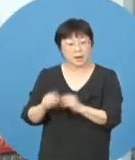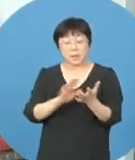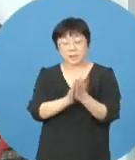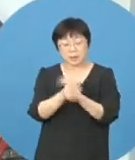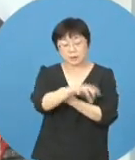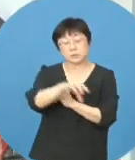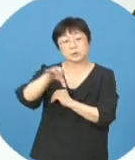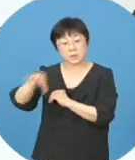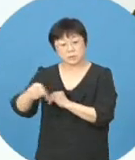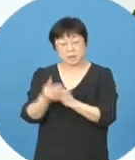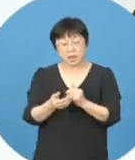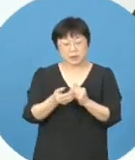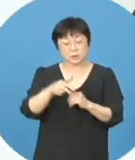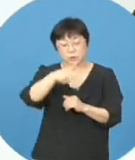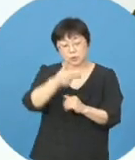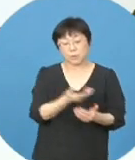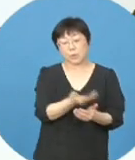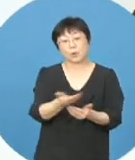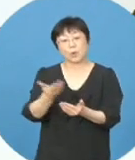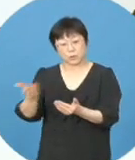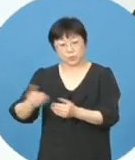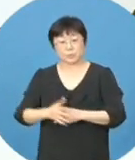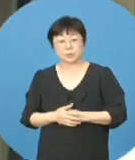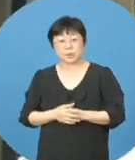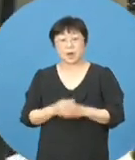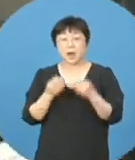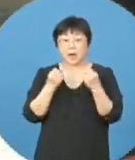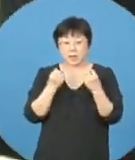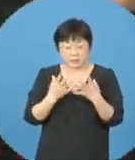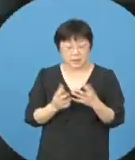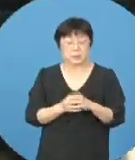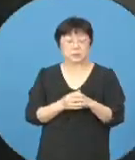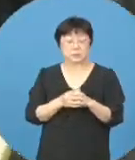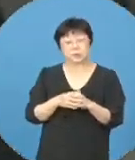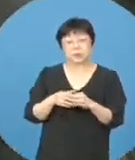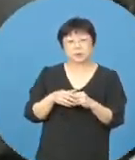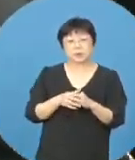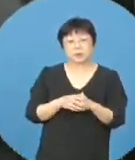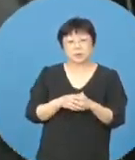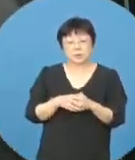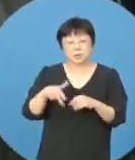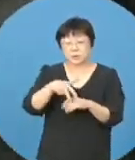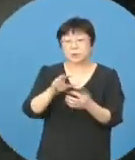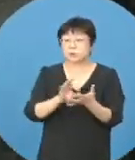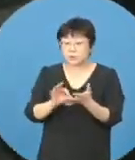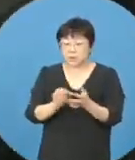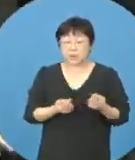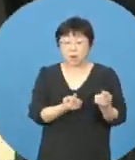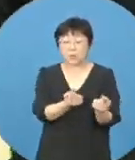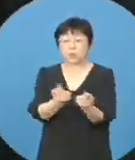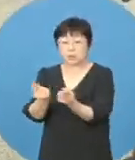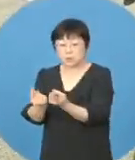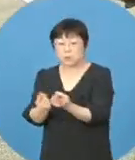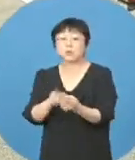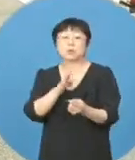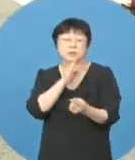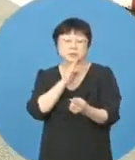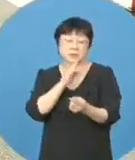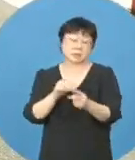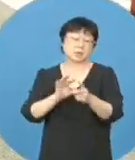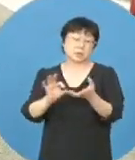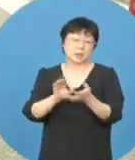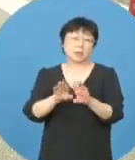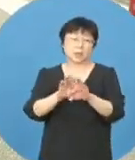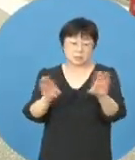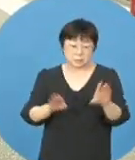数箇所で水素を供給します。さらに水素で動くフォークリフトも実用段階にあり、工場などへの普及が期待